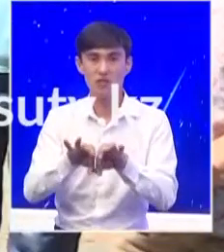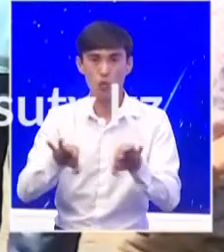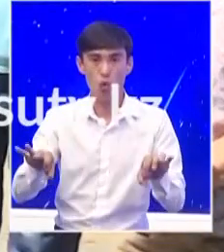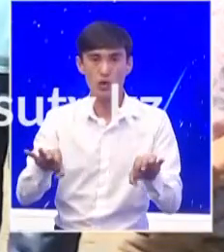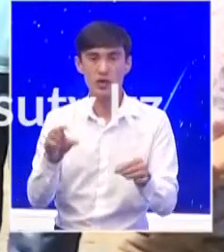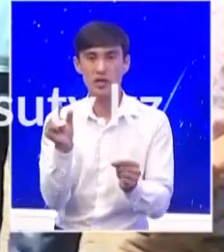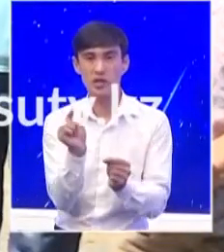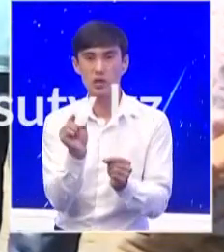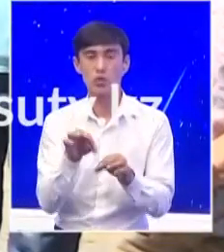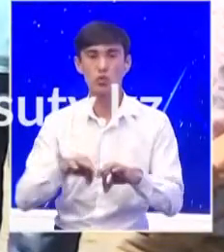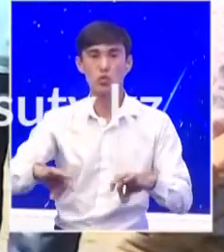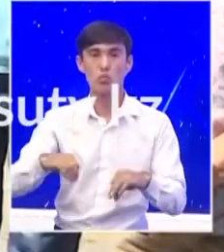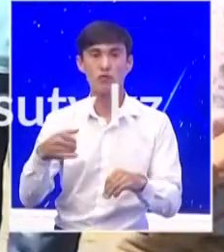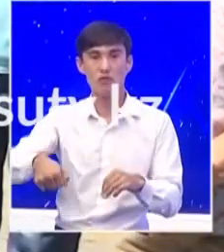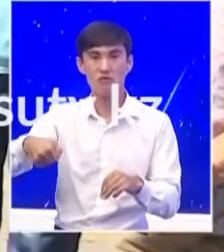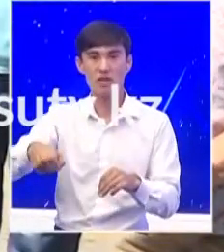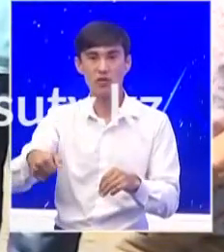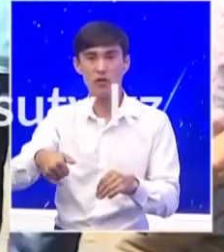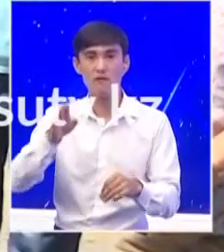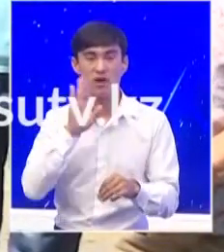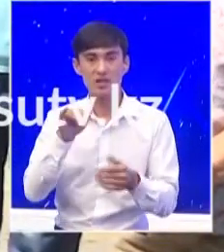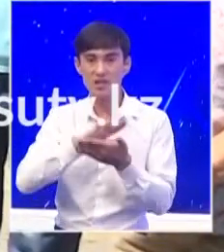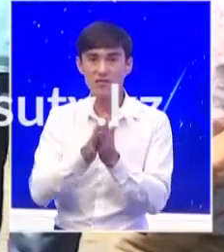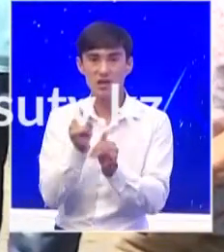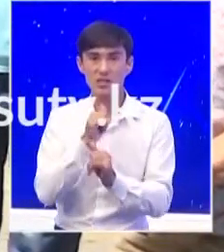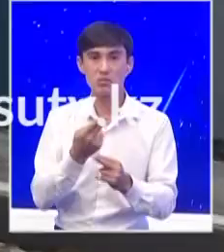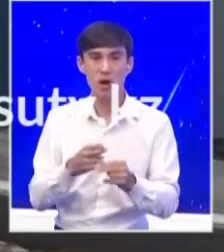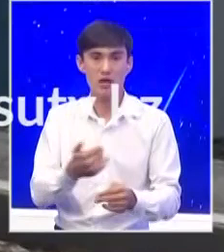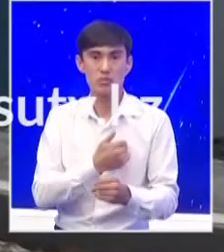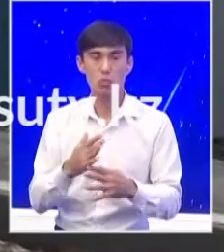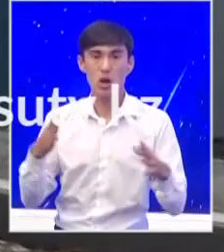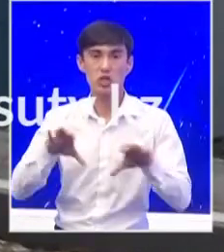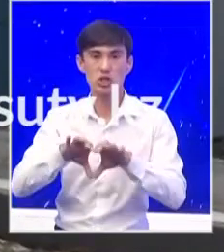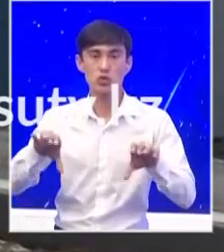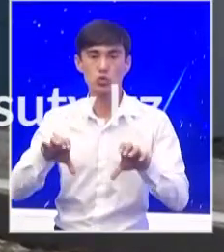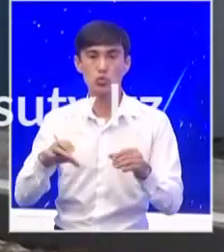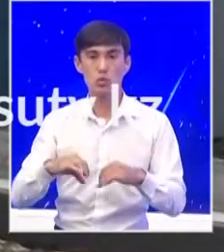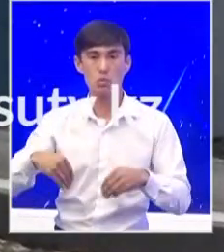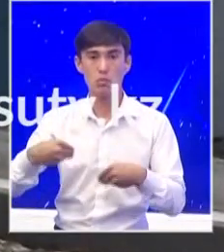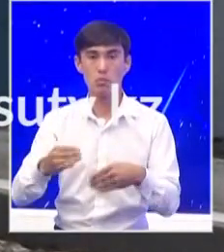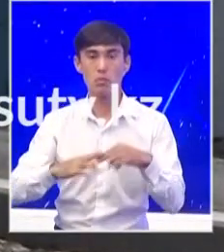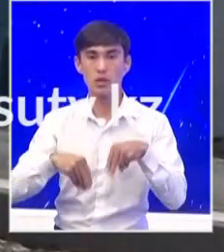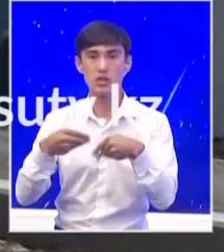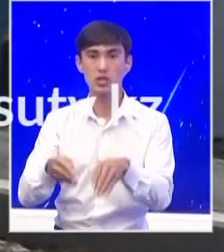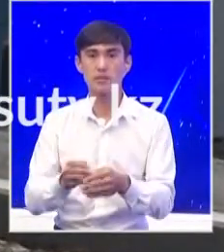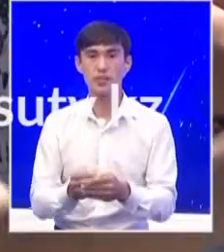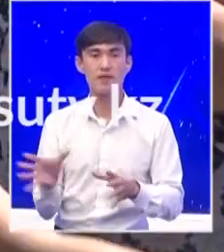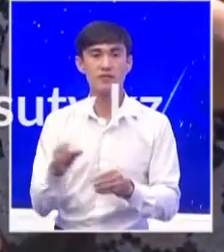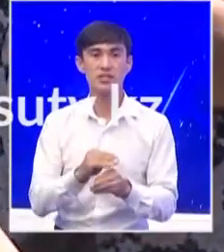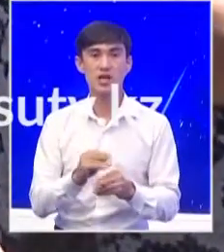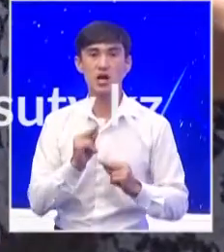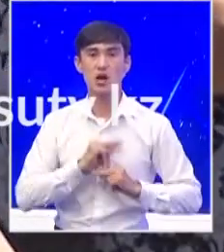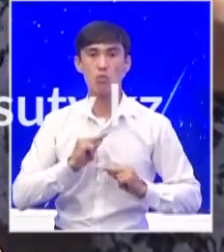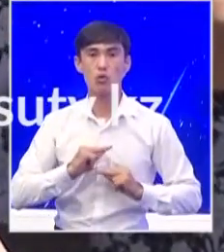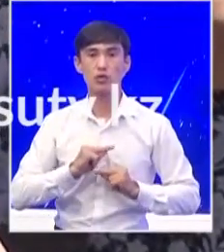влезет. Помимо этого, арыки даже не чистили. Мы хотим, чтобы положили большие трубы. По словам подрядчика, все ремонтные работы они